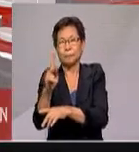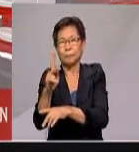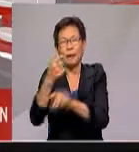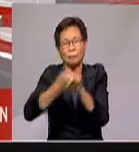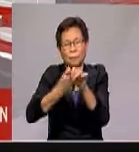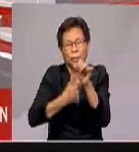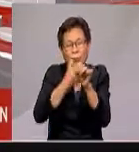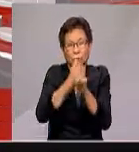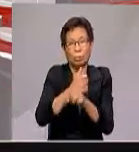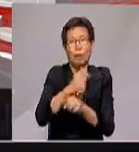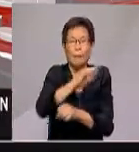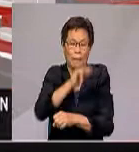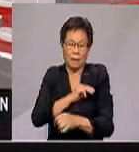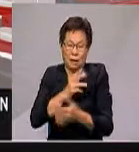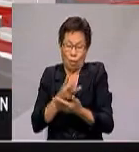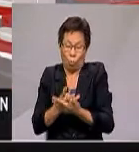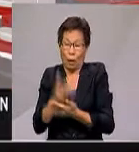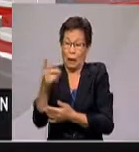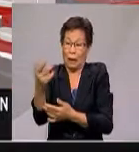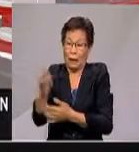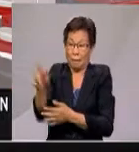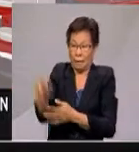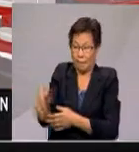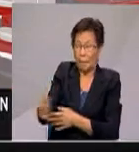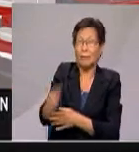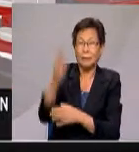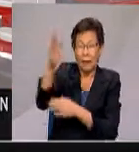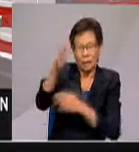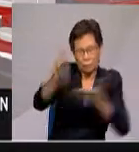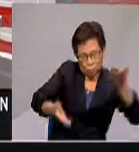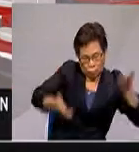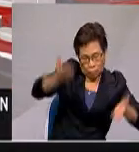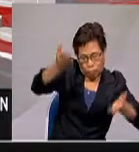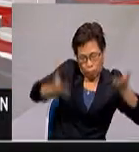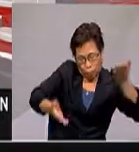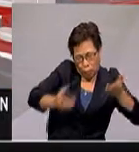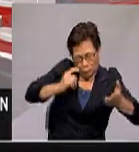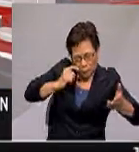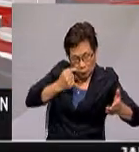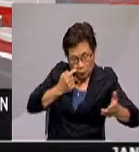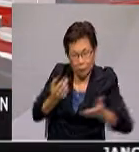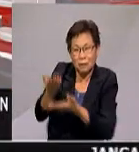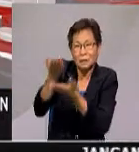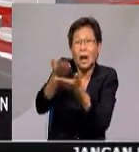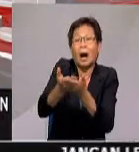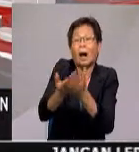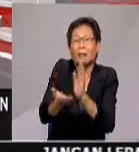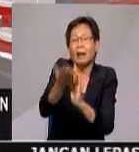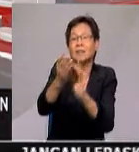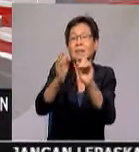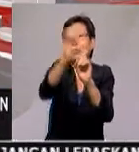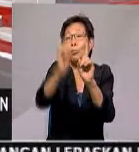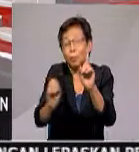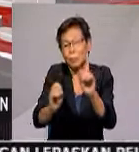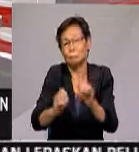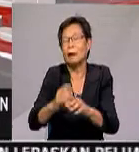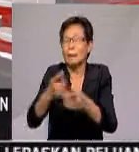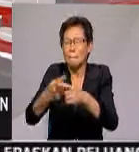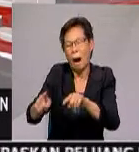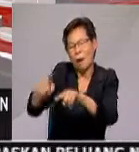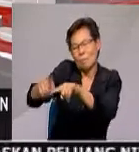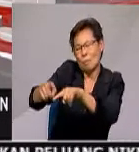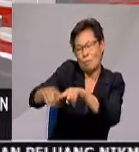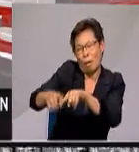setiap tahun, Menteri Kewangan Lim Guan Eng berkata pihaknya akan mempertimbang secara serius cadangan itu. Bagaimanapun, katanya, ia bergantung